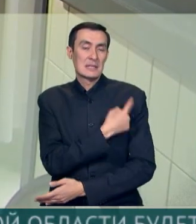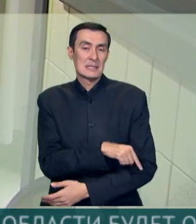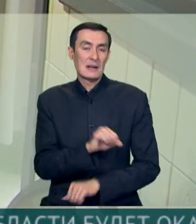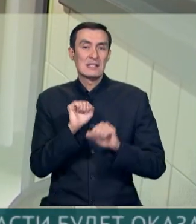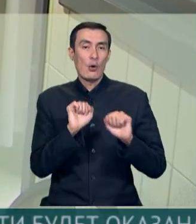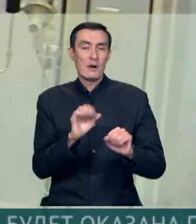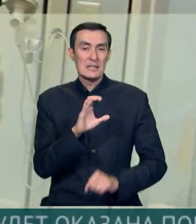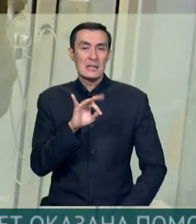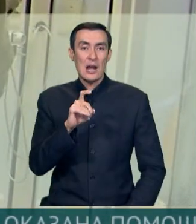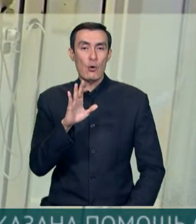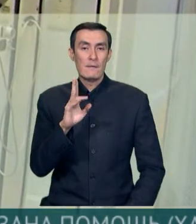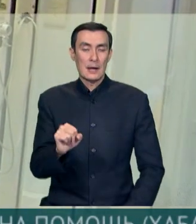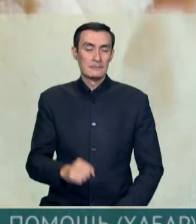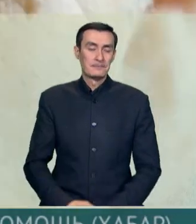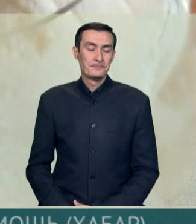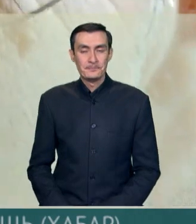страхования.